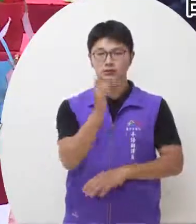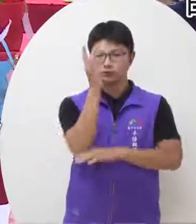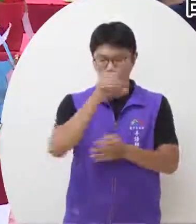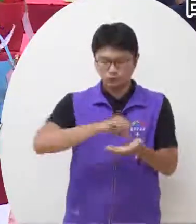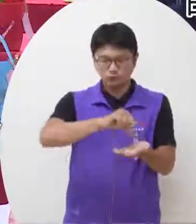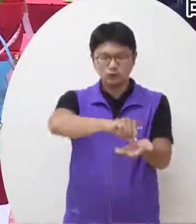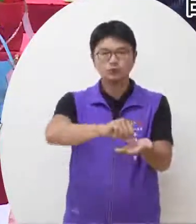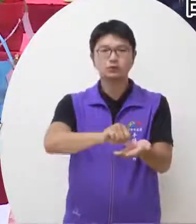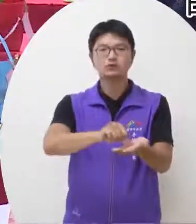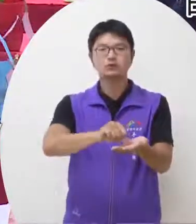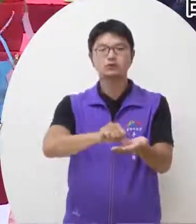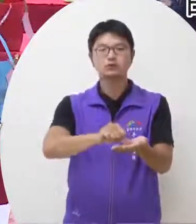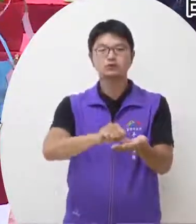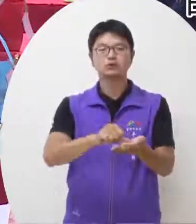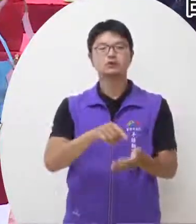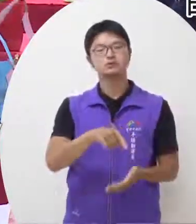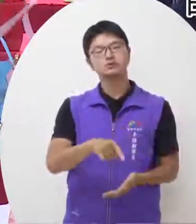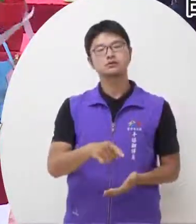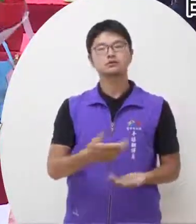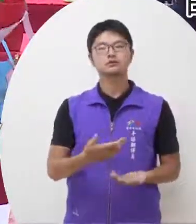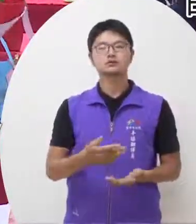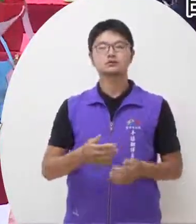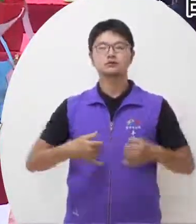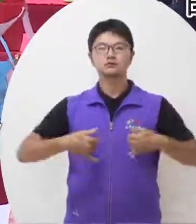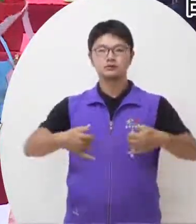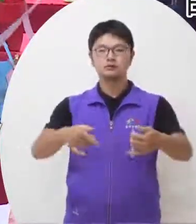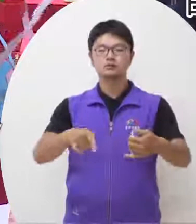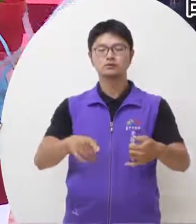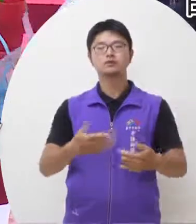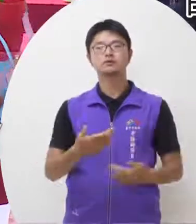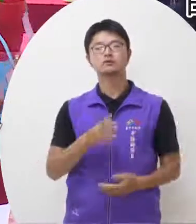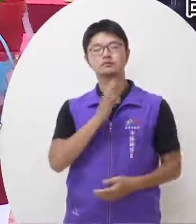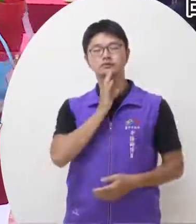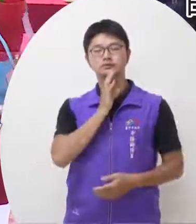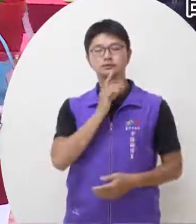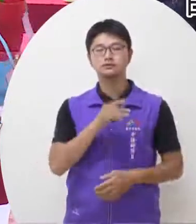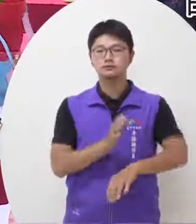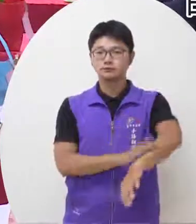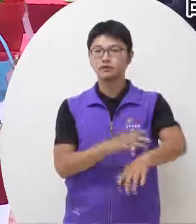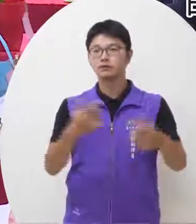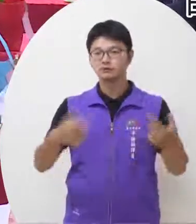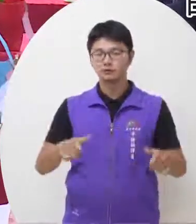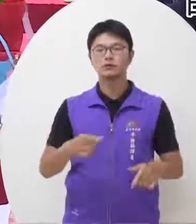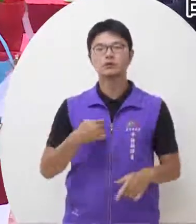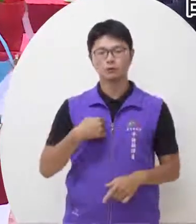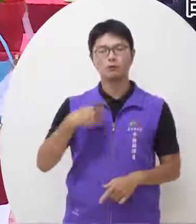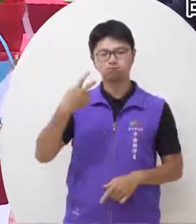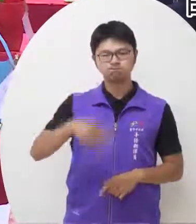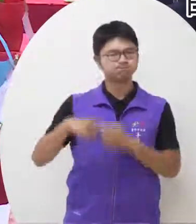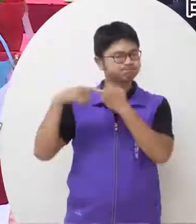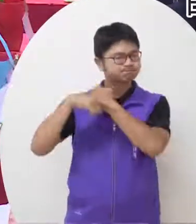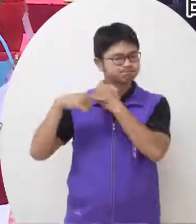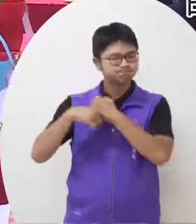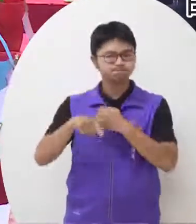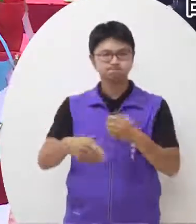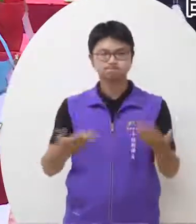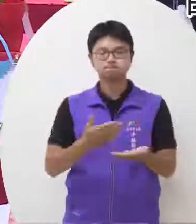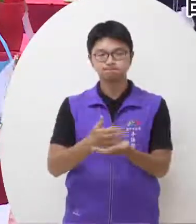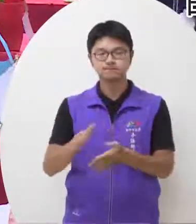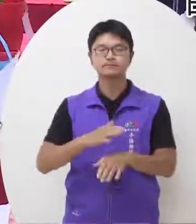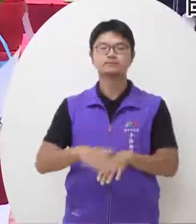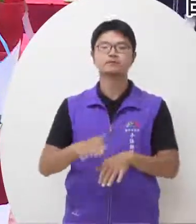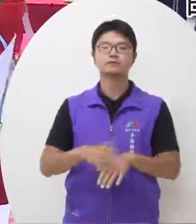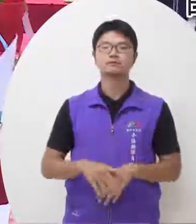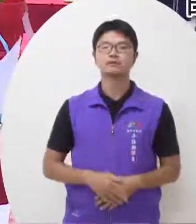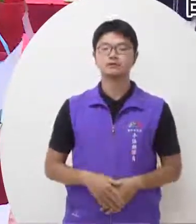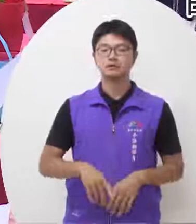道边所以在它的一个特性上我们会再妥善来处理。刚刚有提到东兴路三段这个部分，我